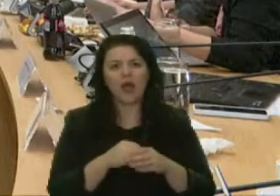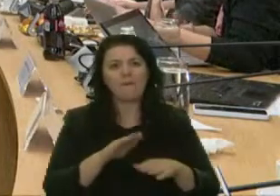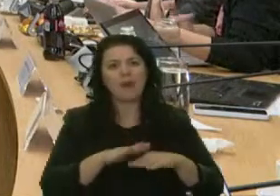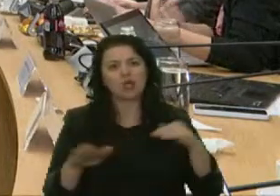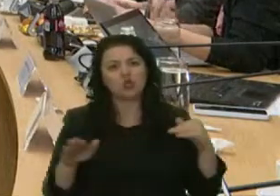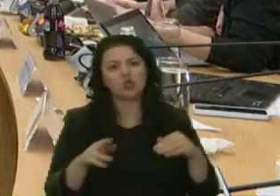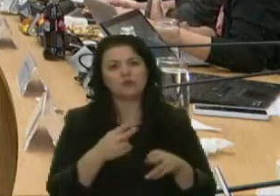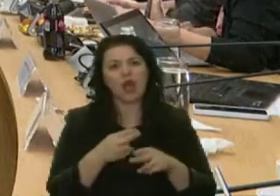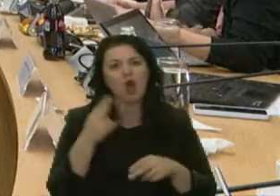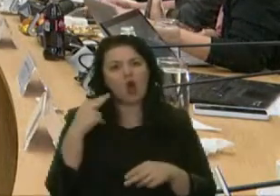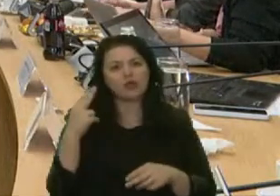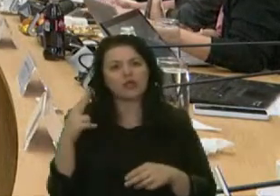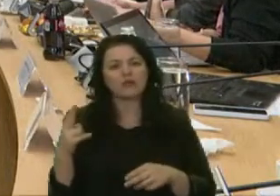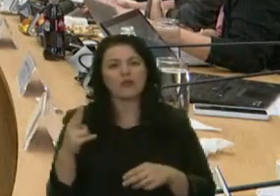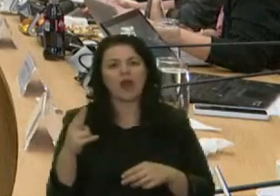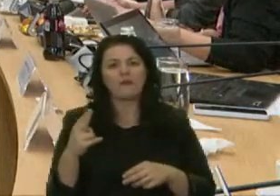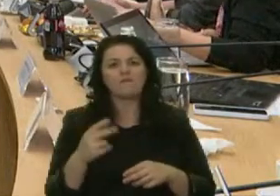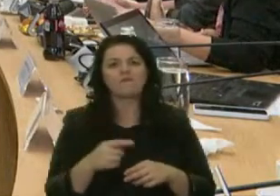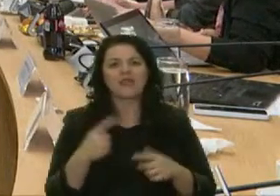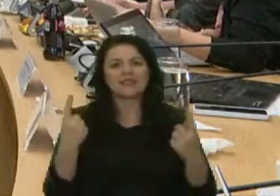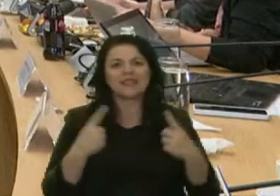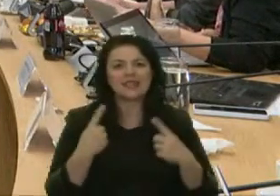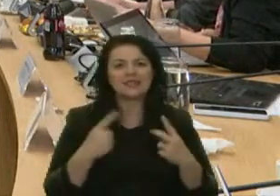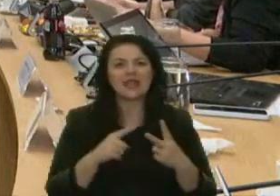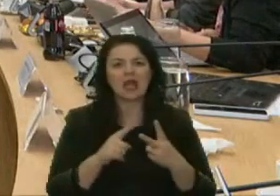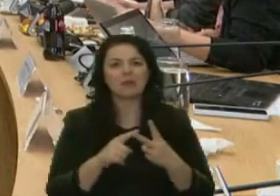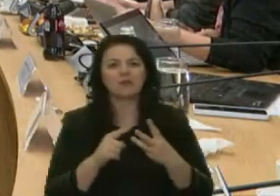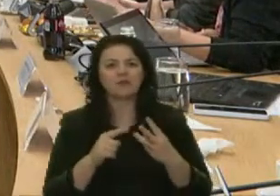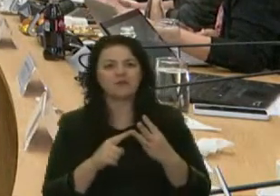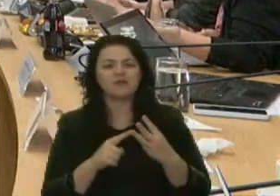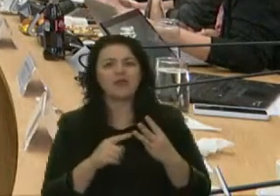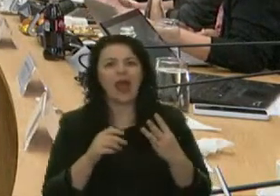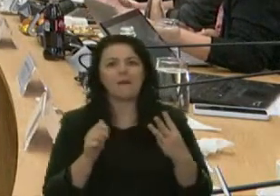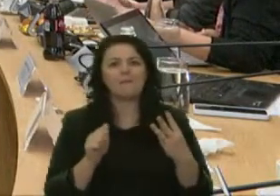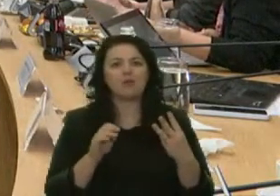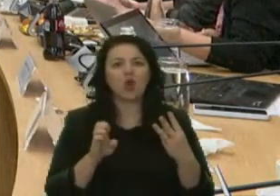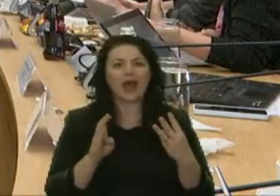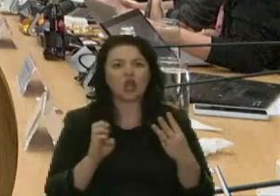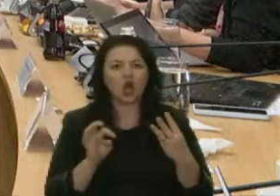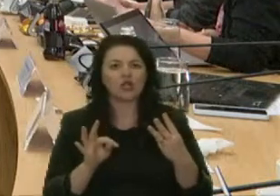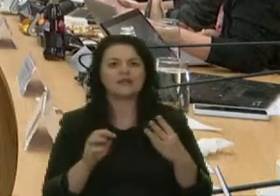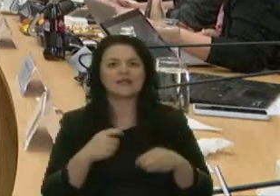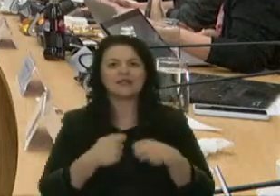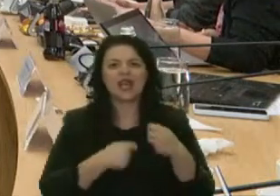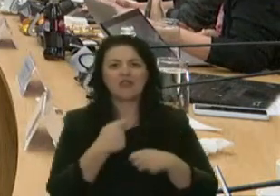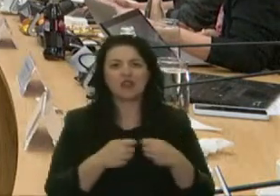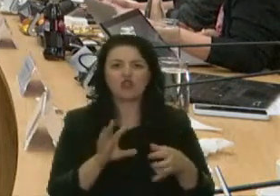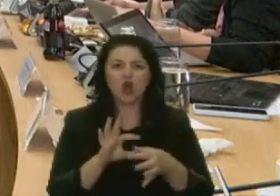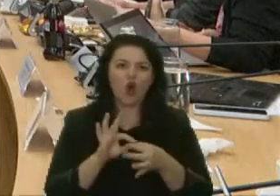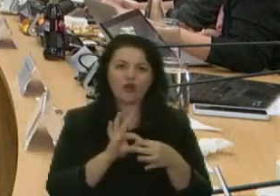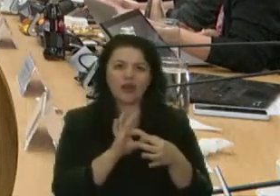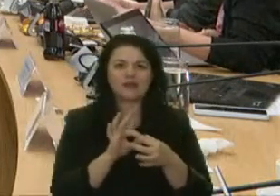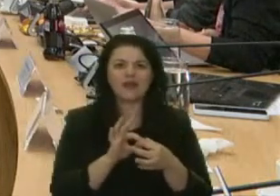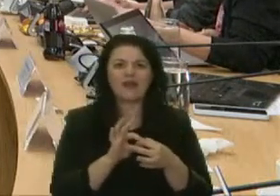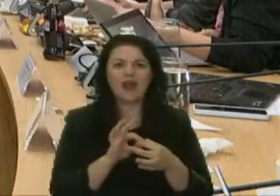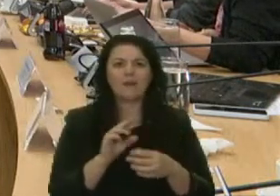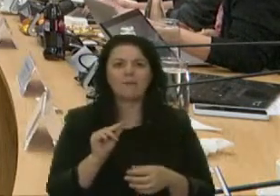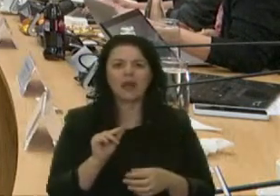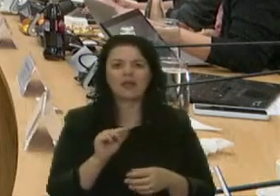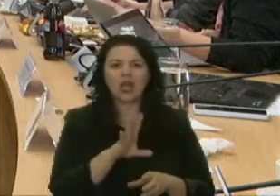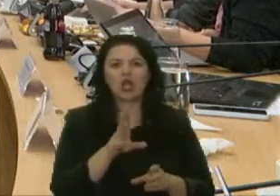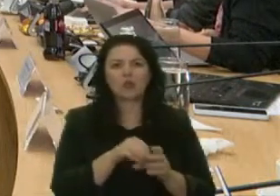spitalizare continuă și spitalizare de zi ambulator de medicină paliativă și servicii conexe actului paliativ